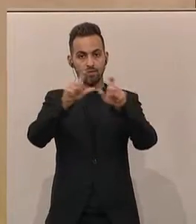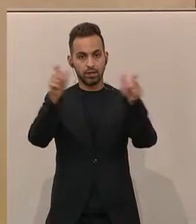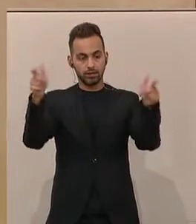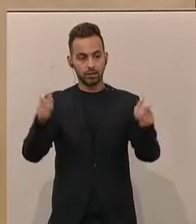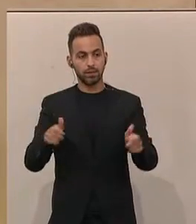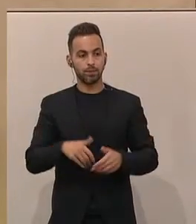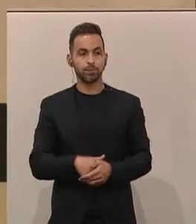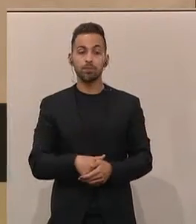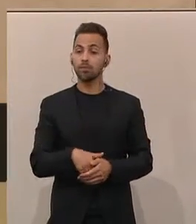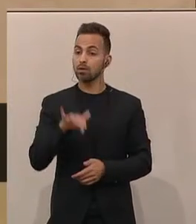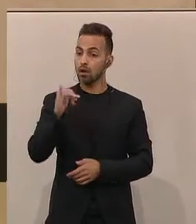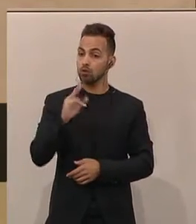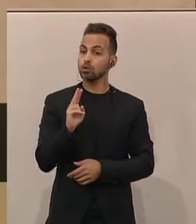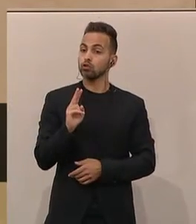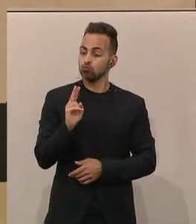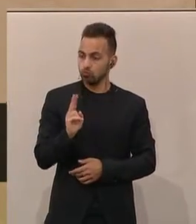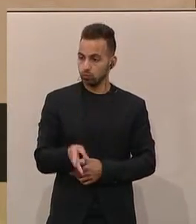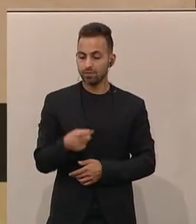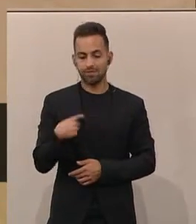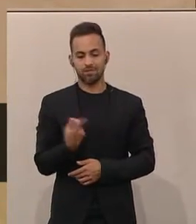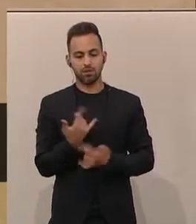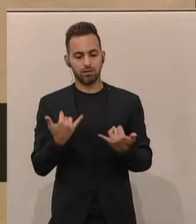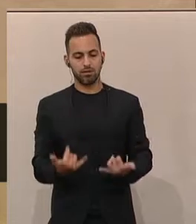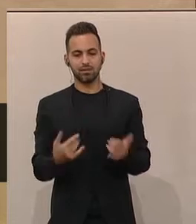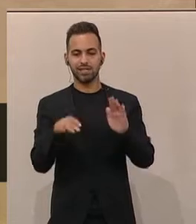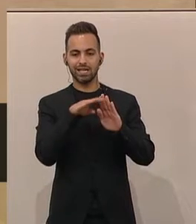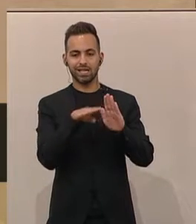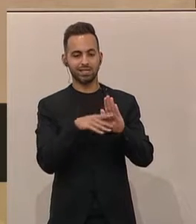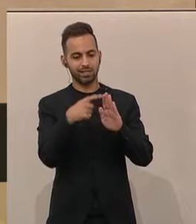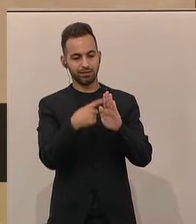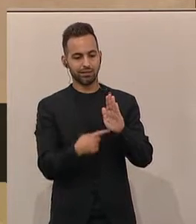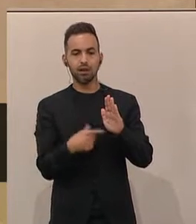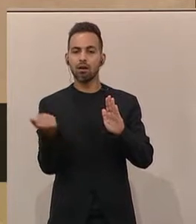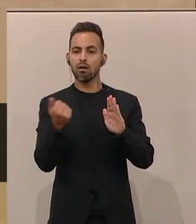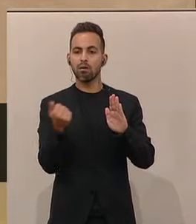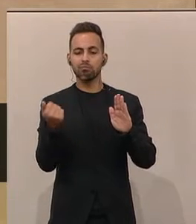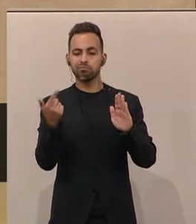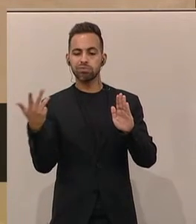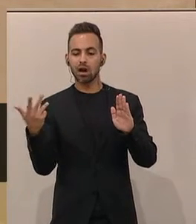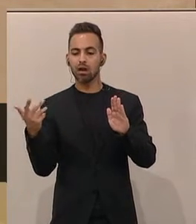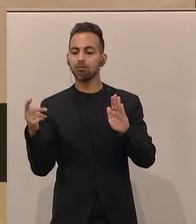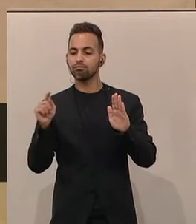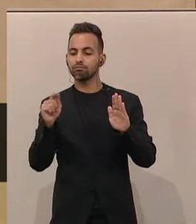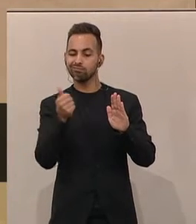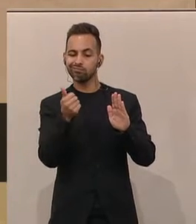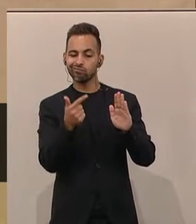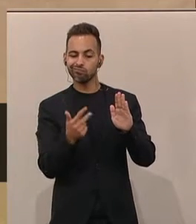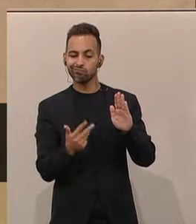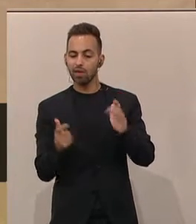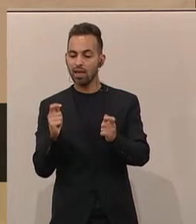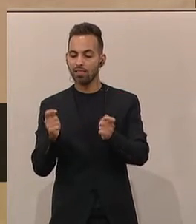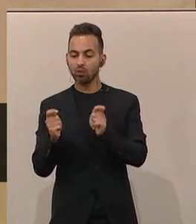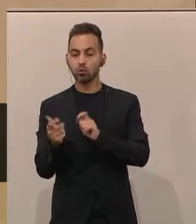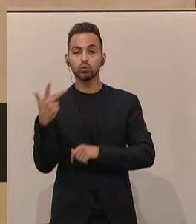Ja, es stimmt, wir behandeln ein Gesetz, mit dem wir auch ein paar andere Änderungen im